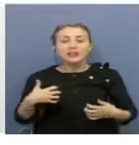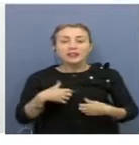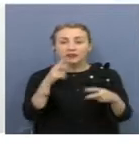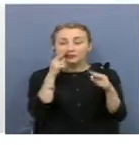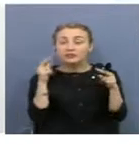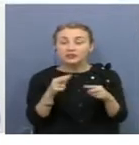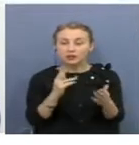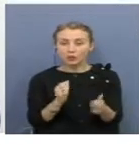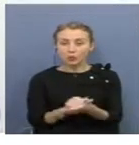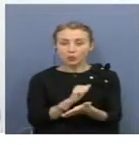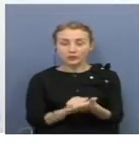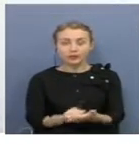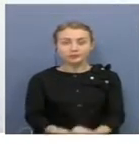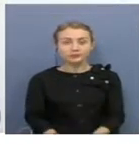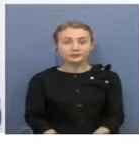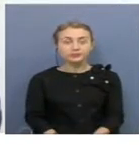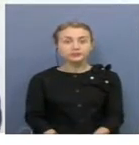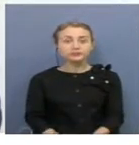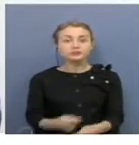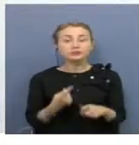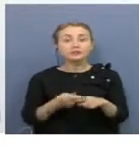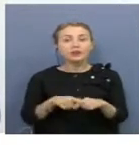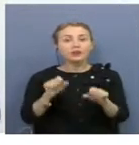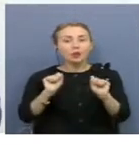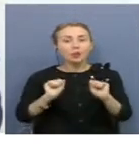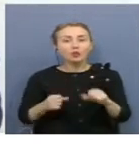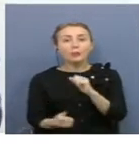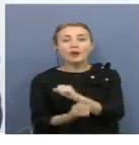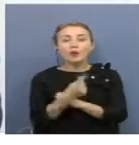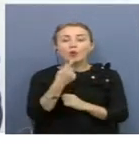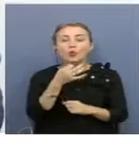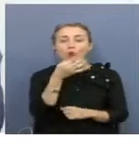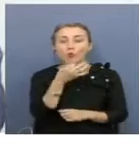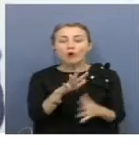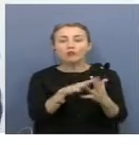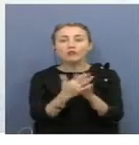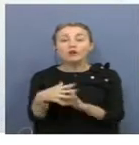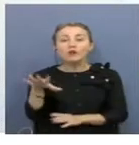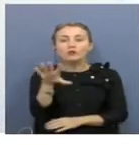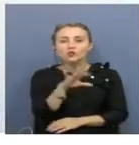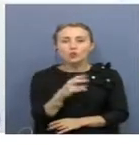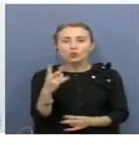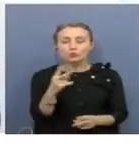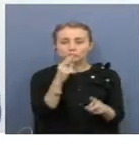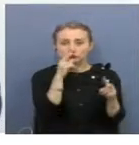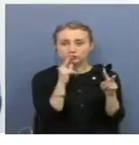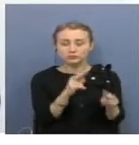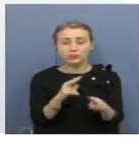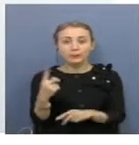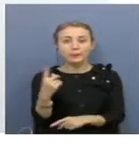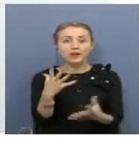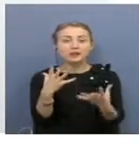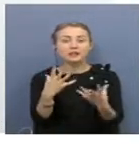Мұндай жағдай кез келген ауылдық округте орын алуы мүмкін. Сондықтан барлық жағдайды бақылауда ұстау қажет. Ветеринарлық қадағалау